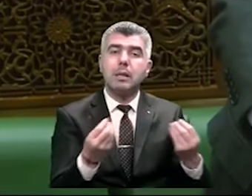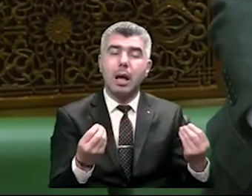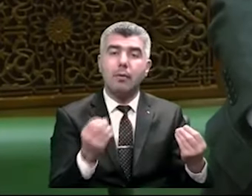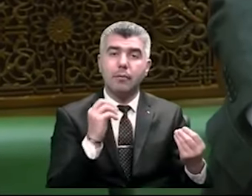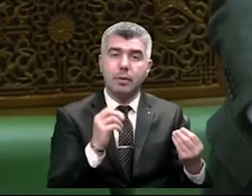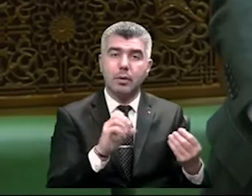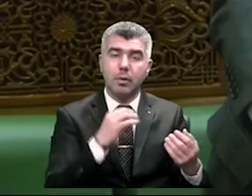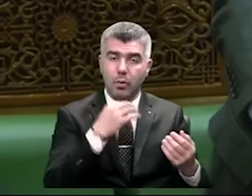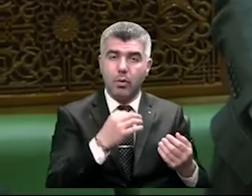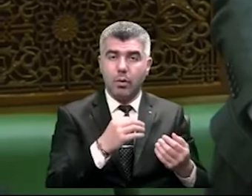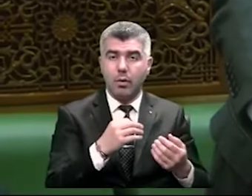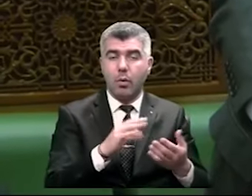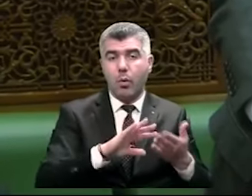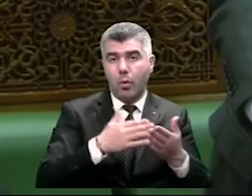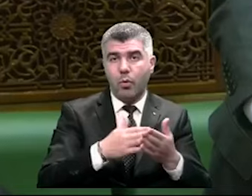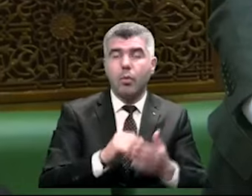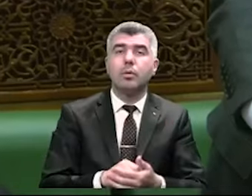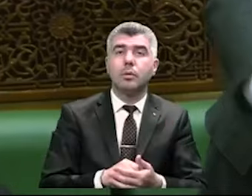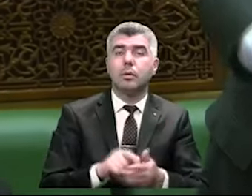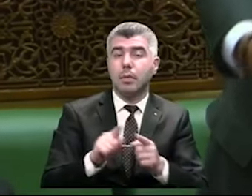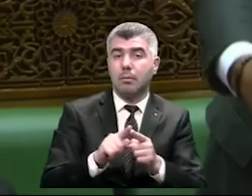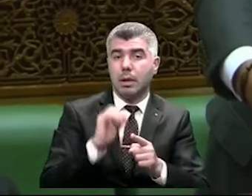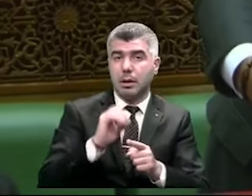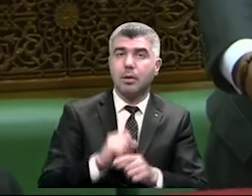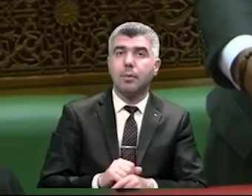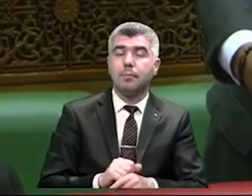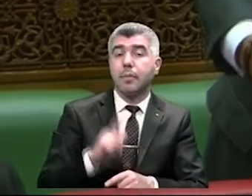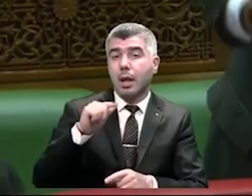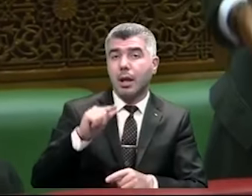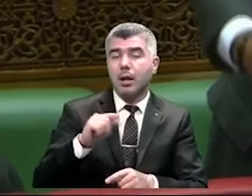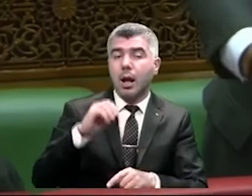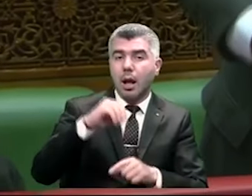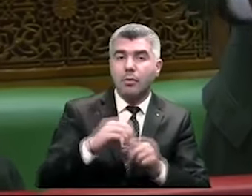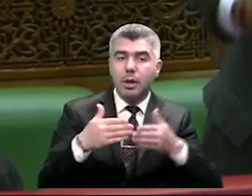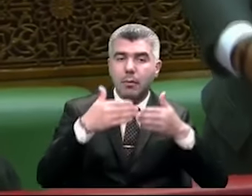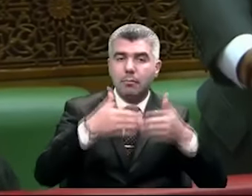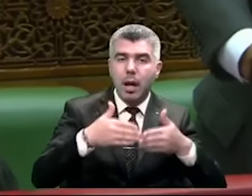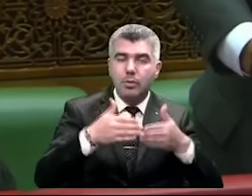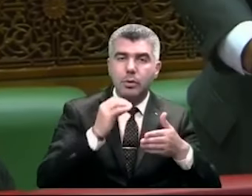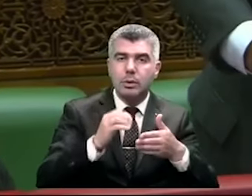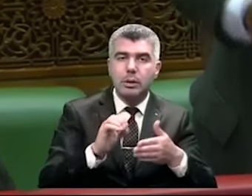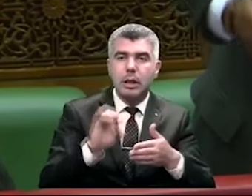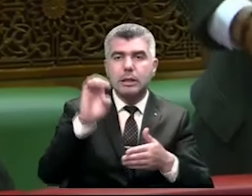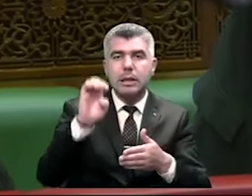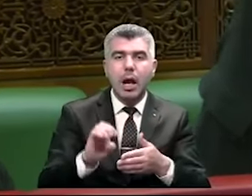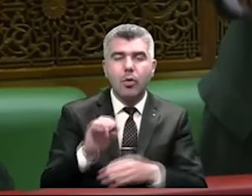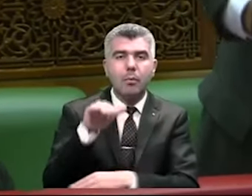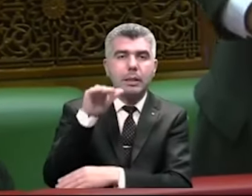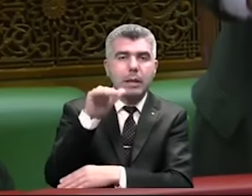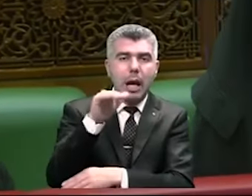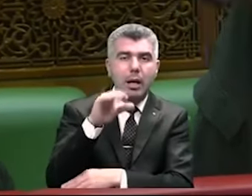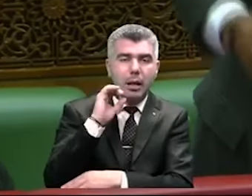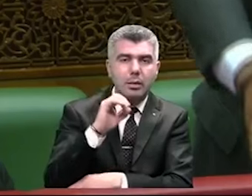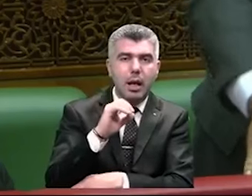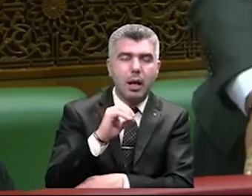كارثه طبيعيه على الشواطئ المغربيه كاين كذلك الميناء ديال سيدي افني الميناء دي ديال بوجدور الميناء